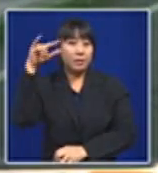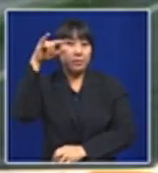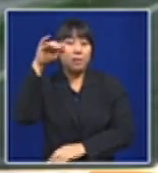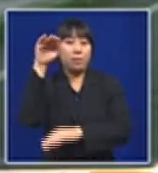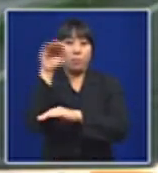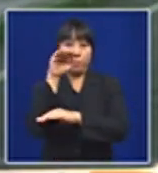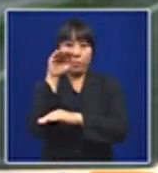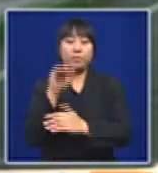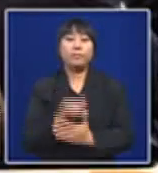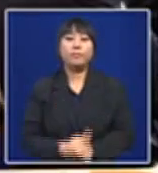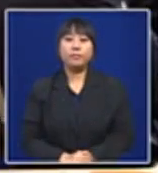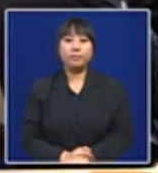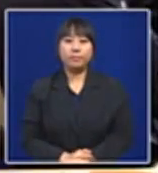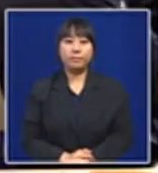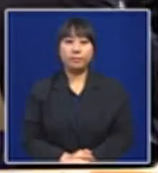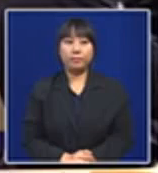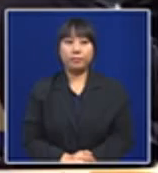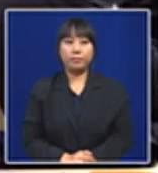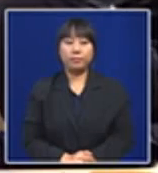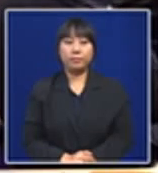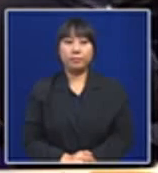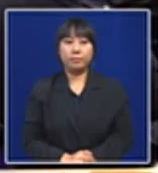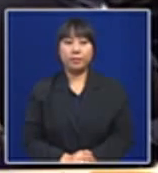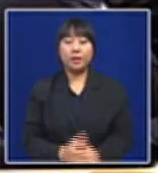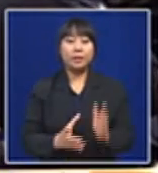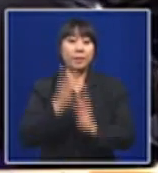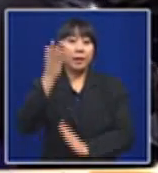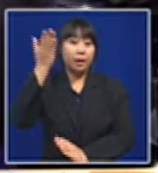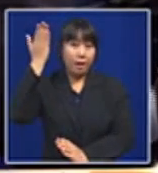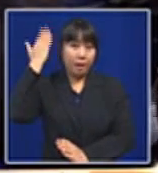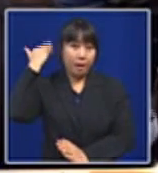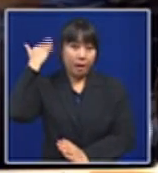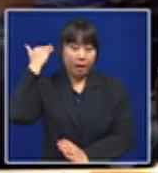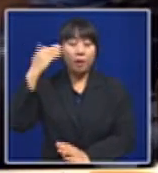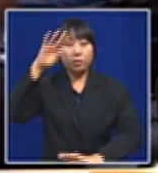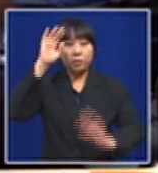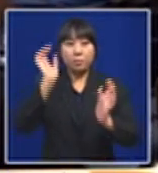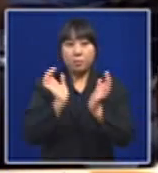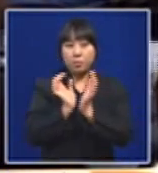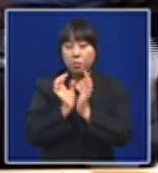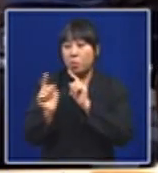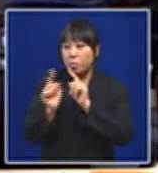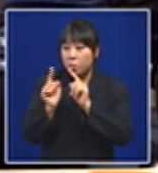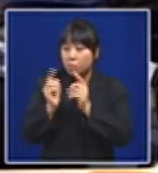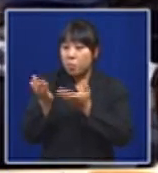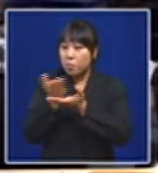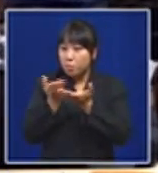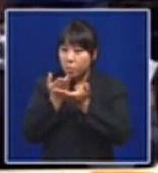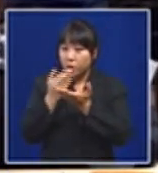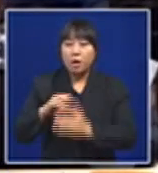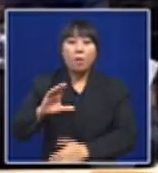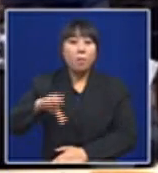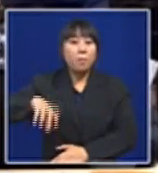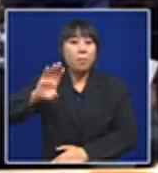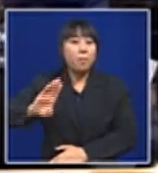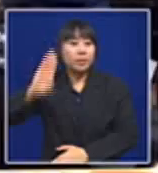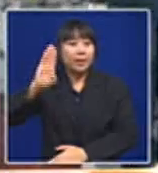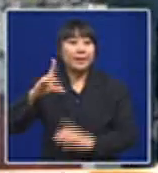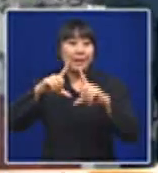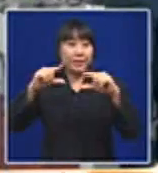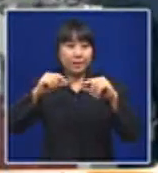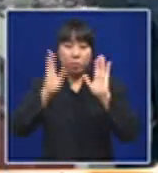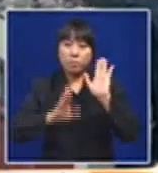รณภูมิครับปลายสัปดาห์ที่แล้วตำรวจได้หารือกับสหกรณ์และผู้ประกอบการแท็กซี่กว่า100ค